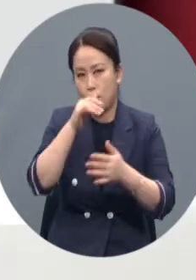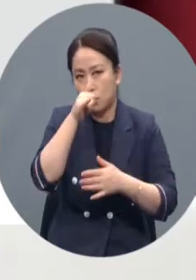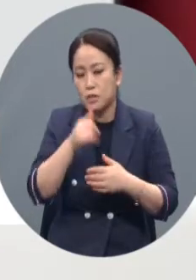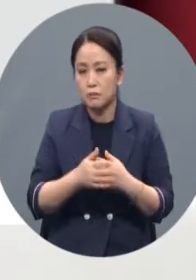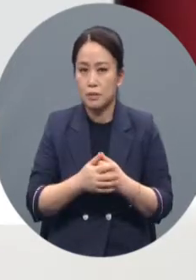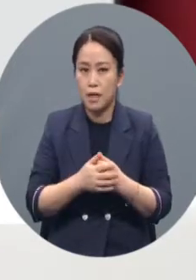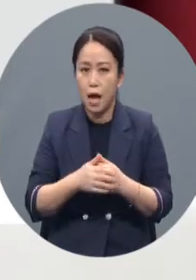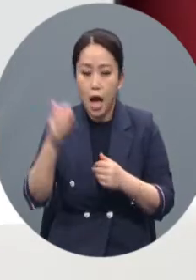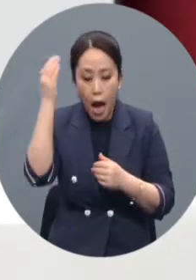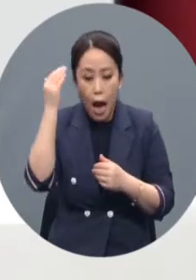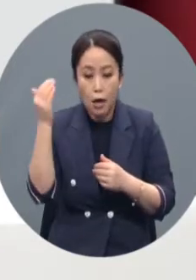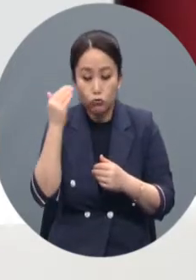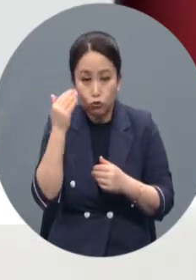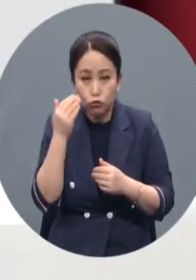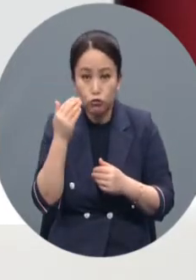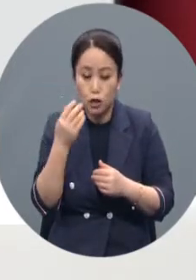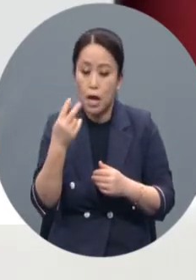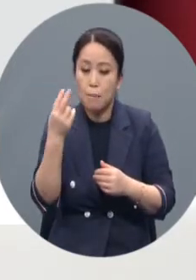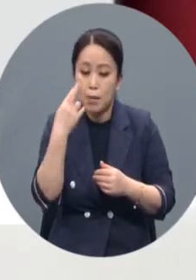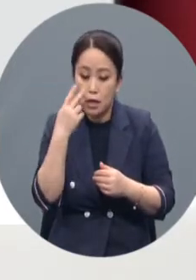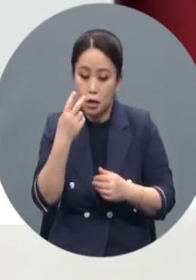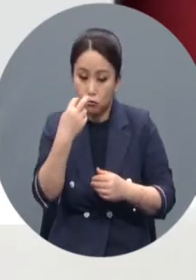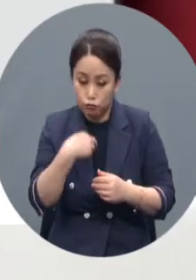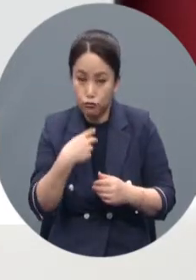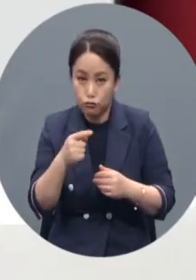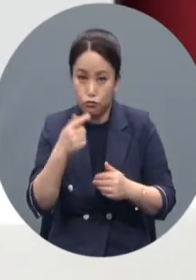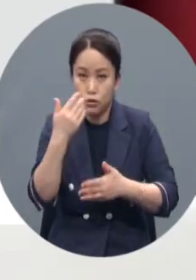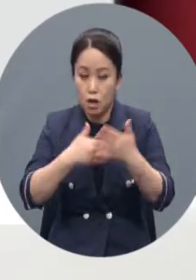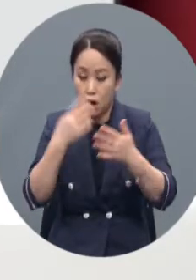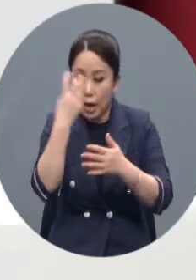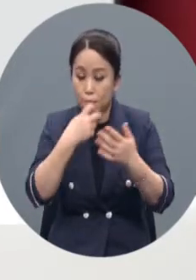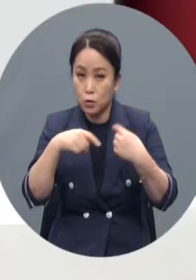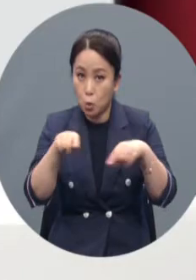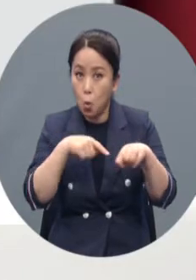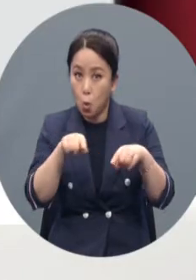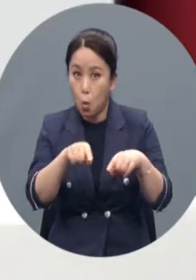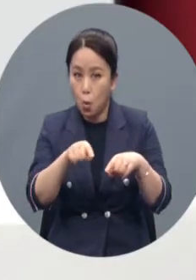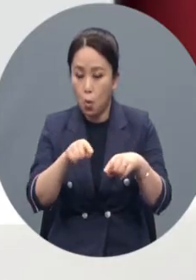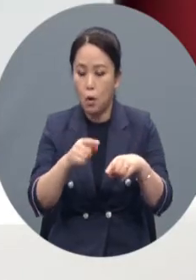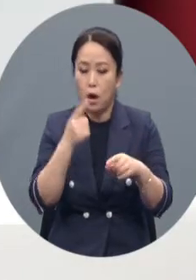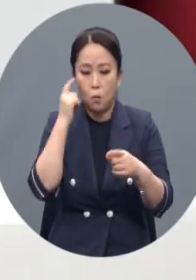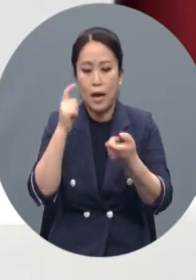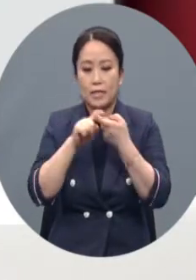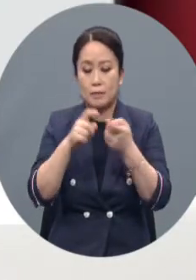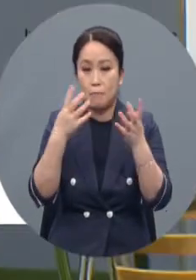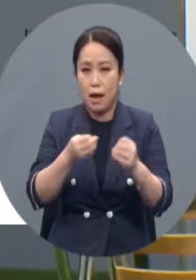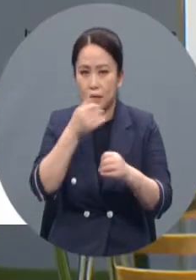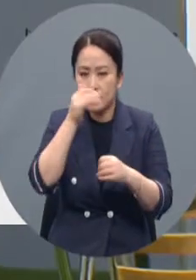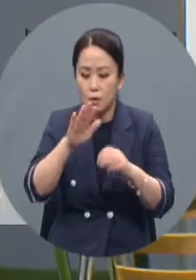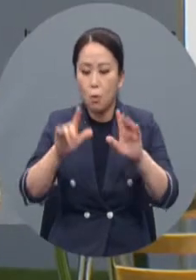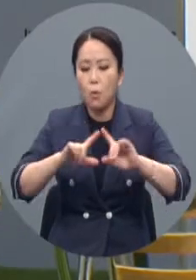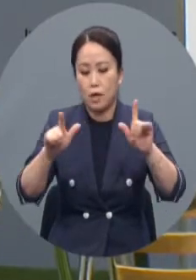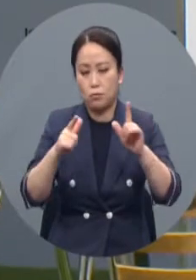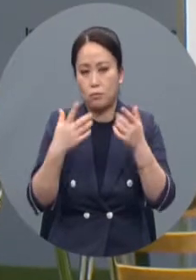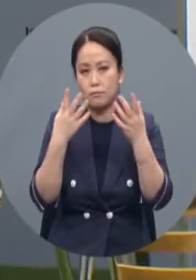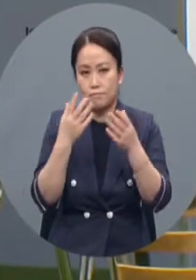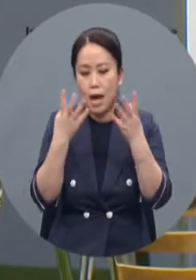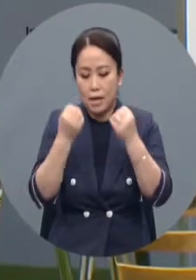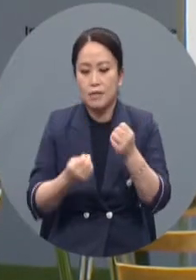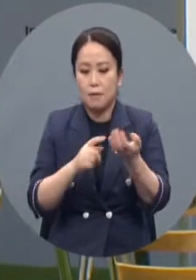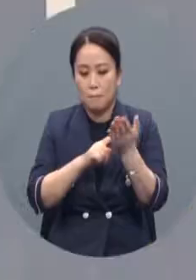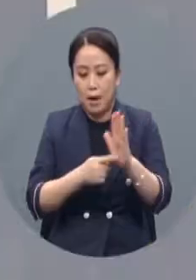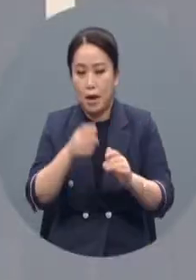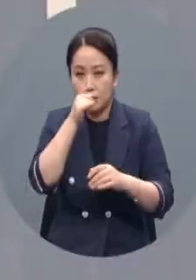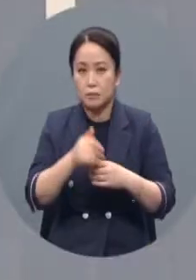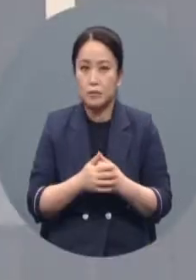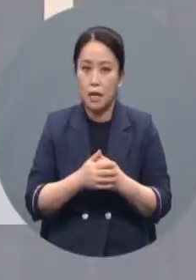관심이 많은데 올해 또 이런 코리안 아메리칸 감독들의 활약이 계속 이어졌습니다. 코로나 시대에 따른